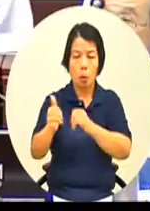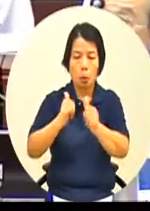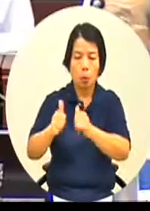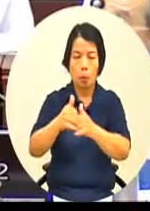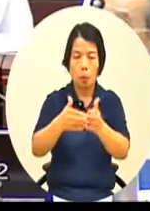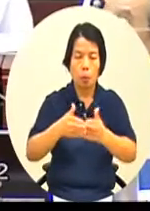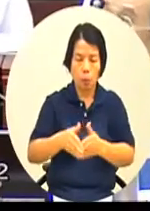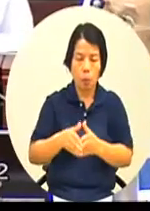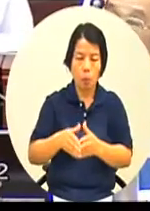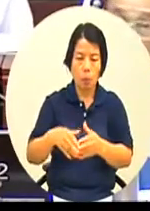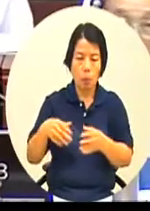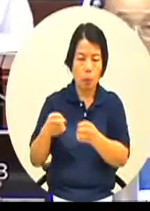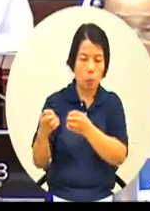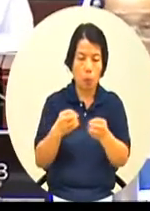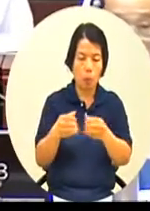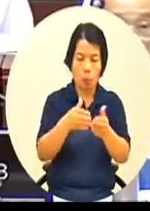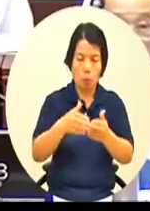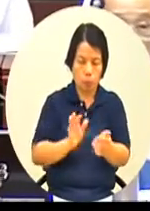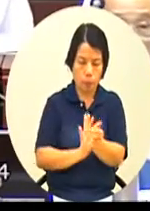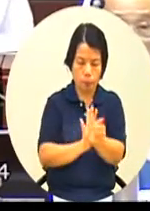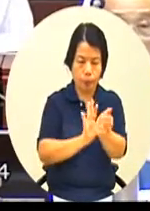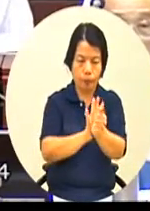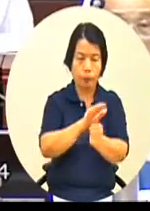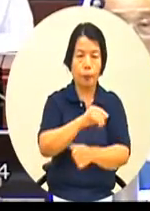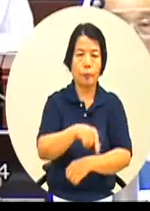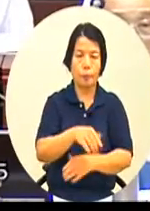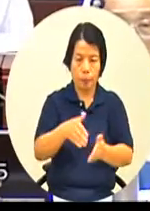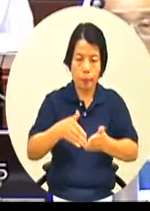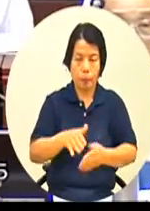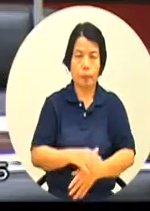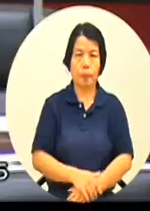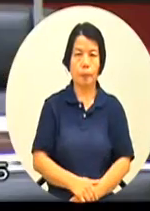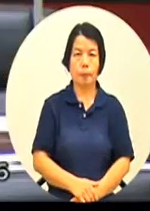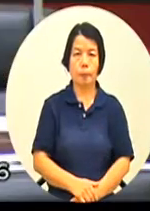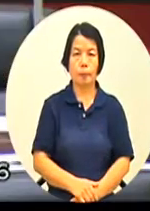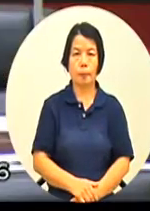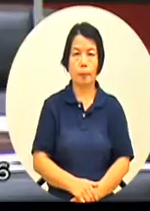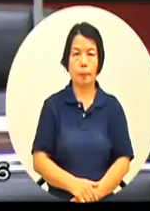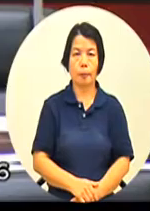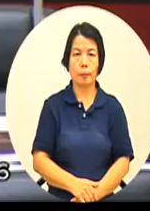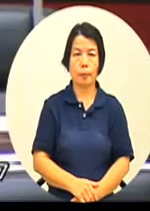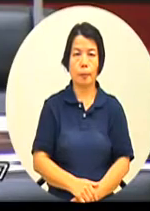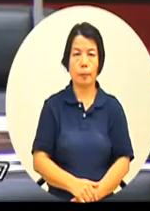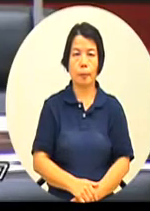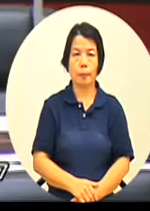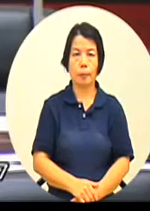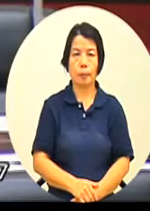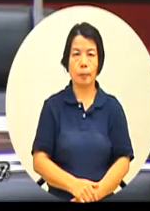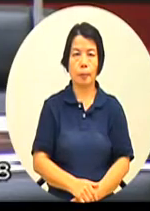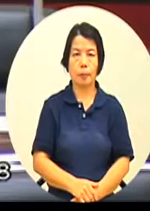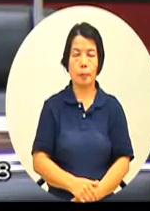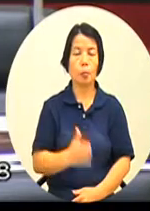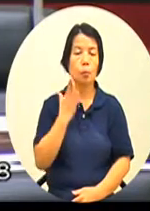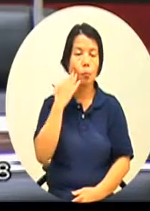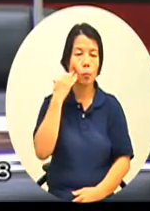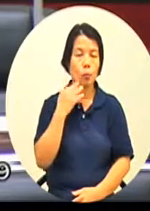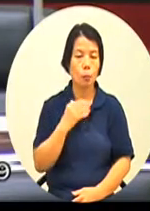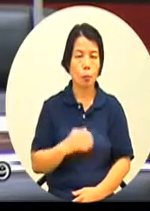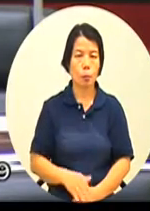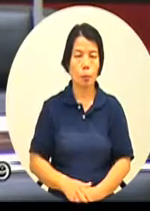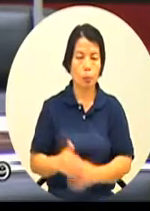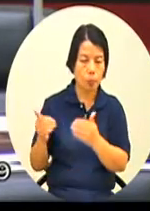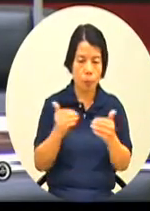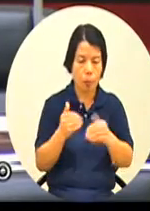得去推广的。 你觉得应该是可以吗？如果是做咨询性应该是可以参考